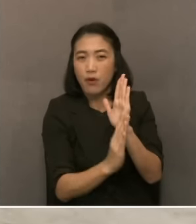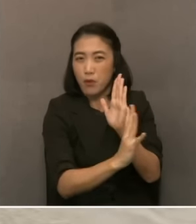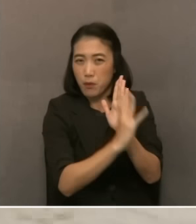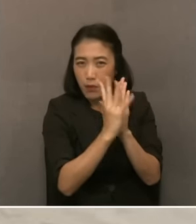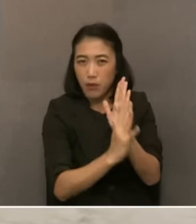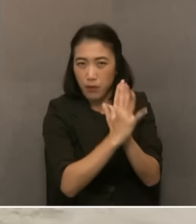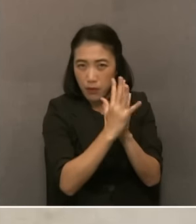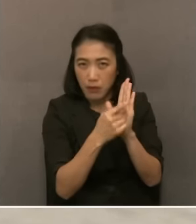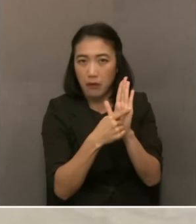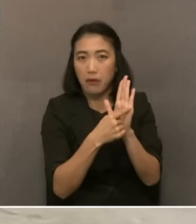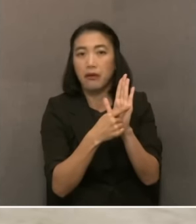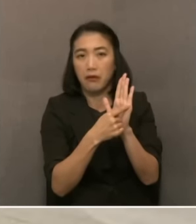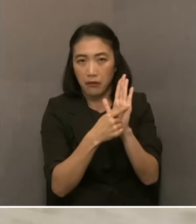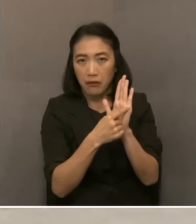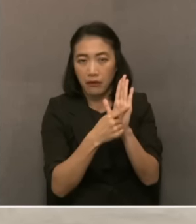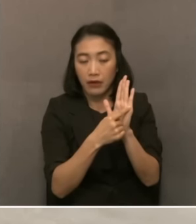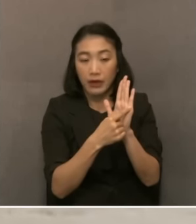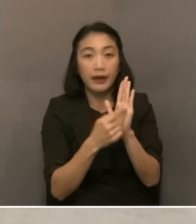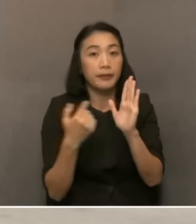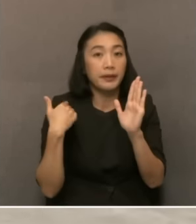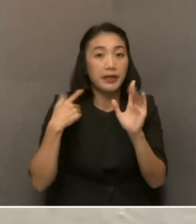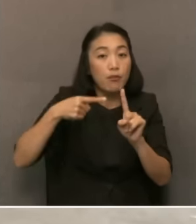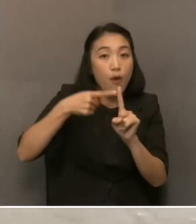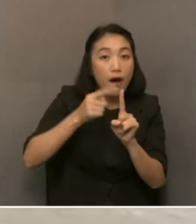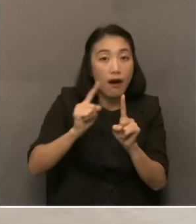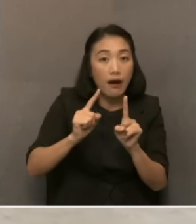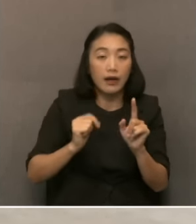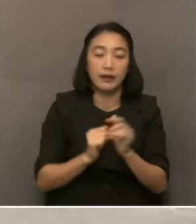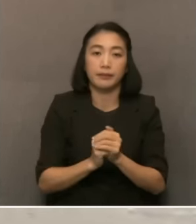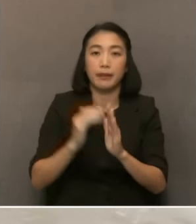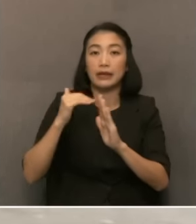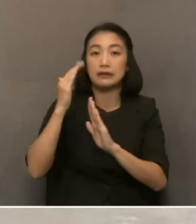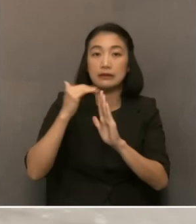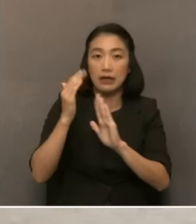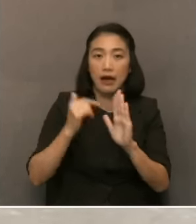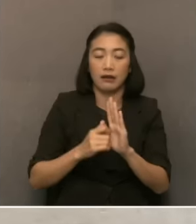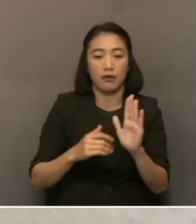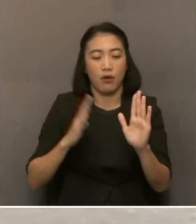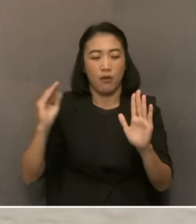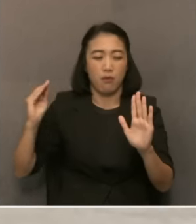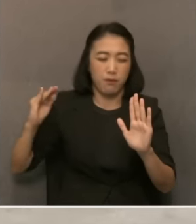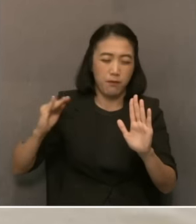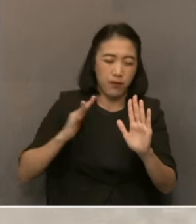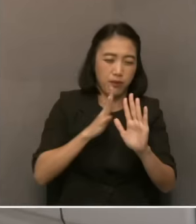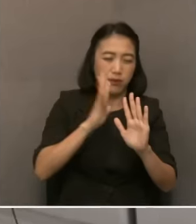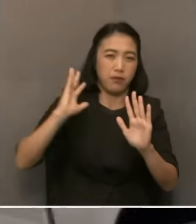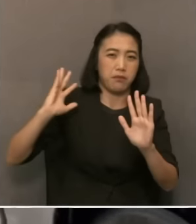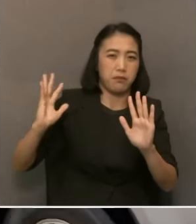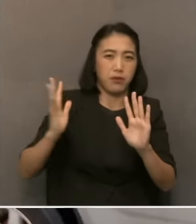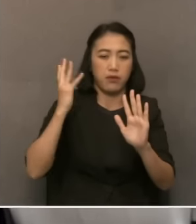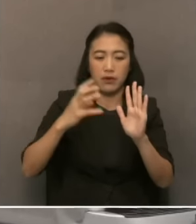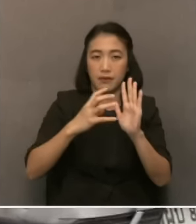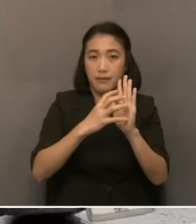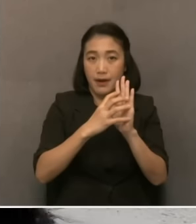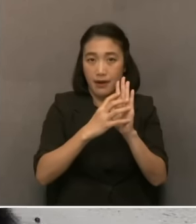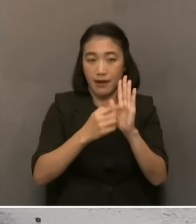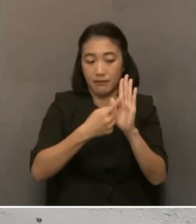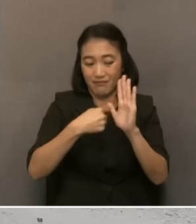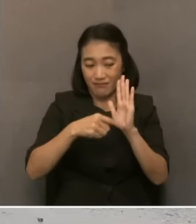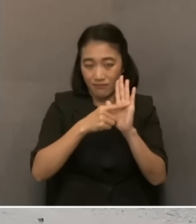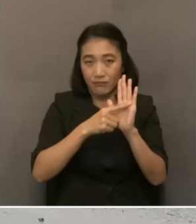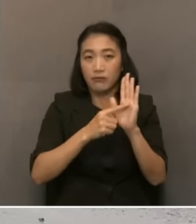ใต้ประกอบกันกับป่องมรสุมจะพาดผ่านภาคเหนือภาคตะวันออกเฉียงเหนือตอนล่างภาคกลางและภาคตะวัน